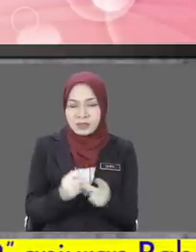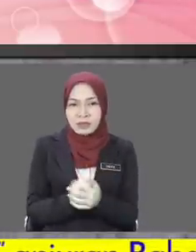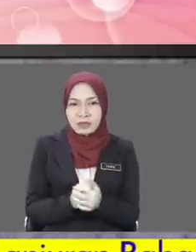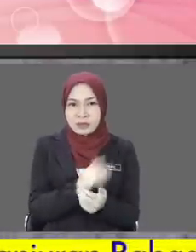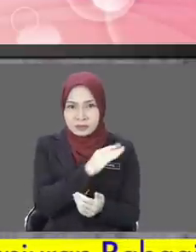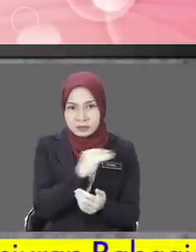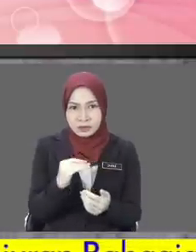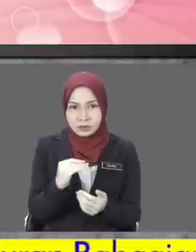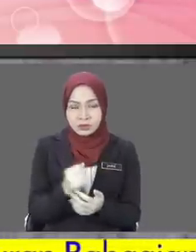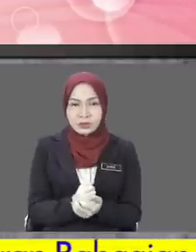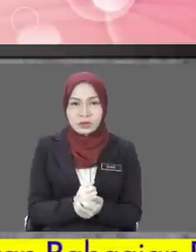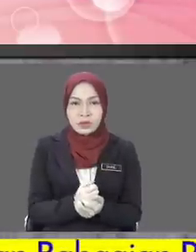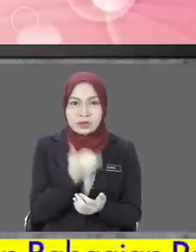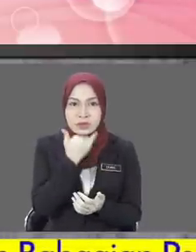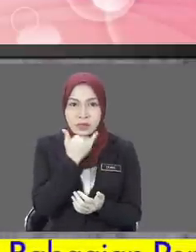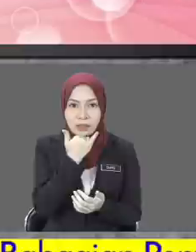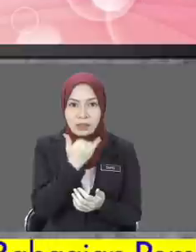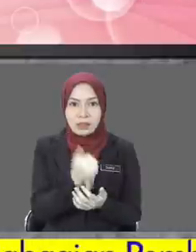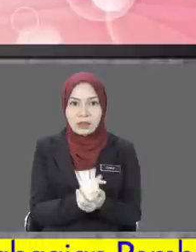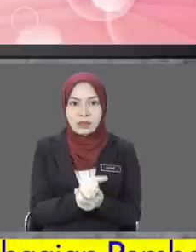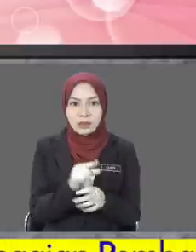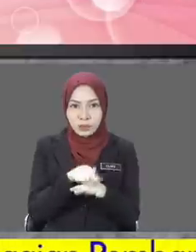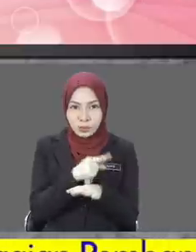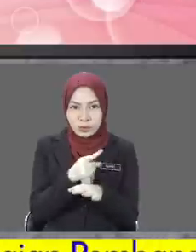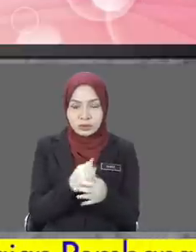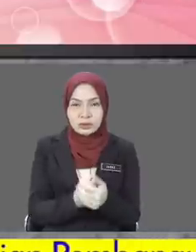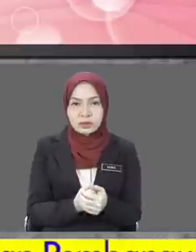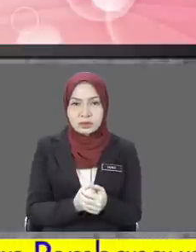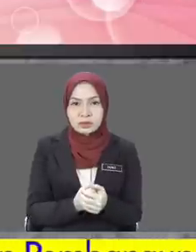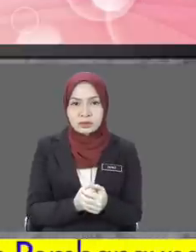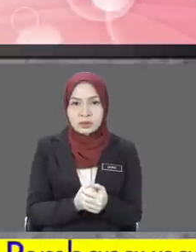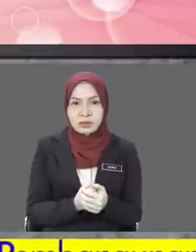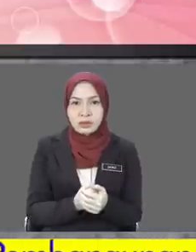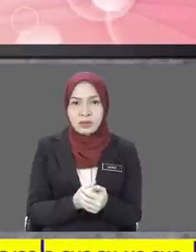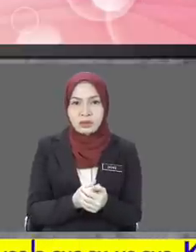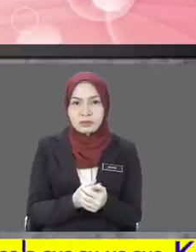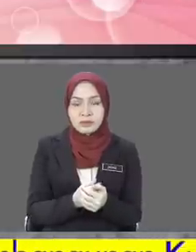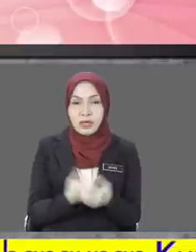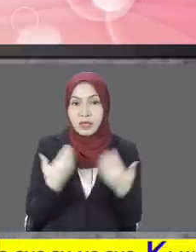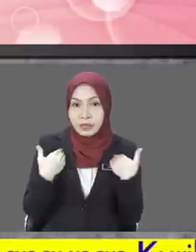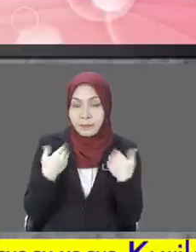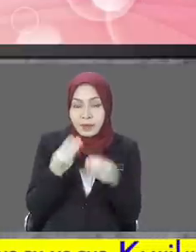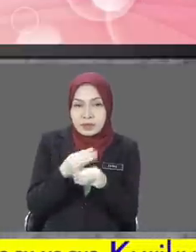penyalahgunaan bahan mengalami masalah akademik serta